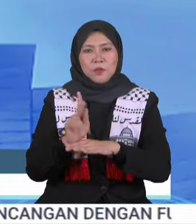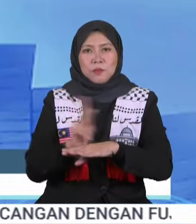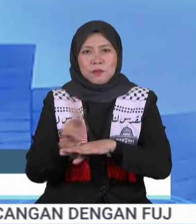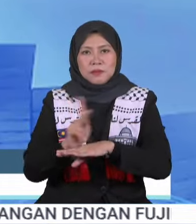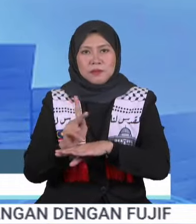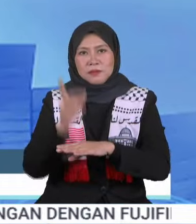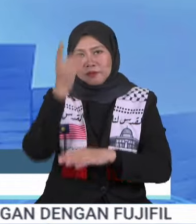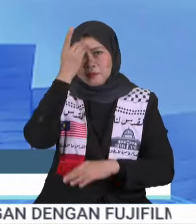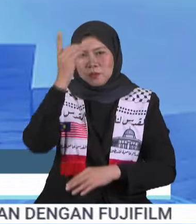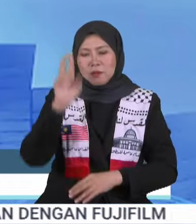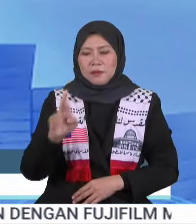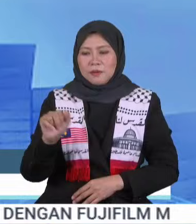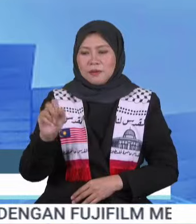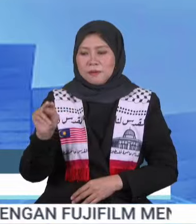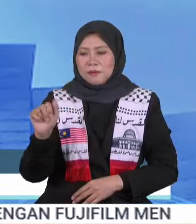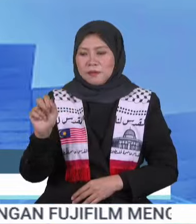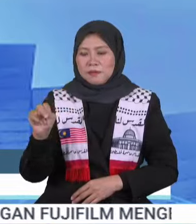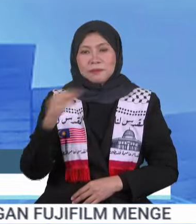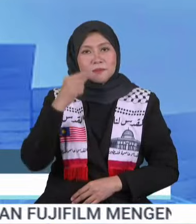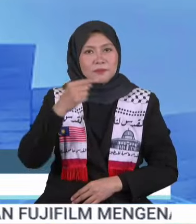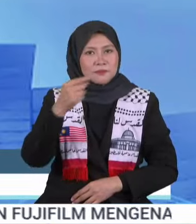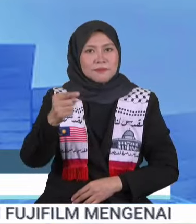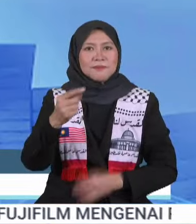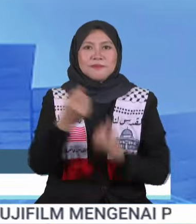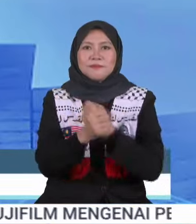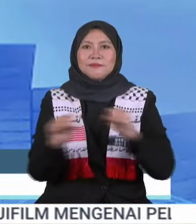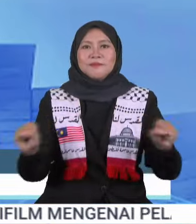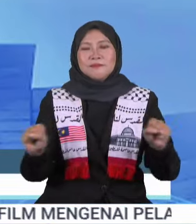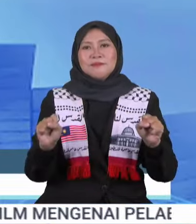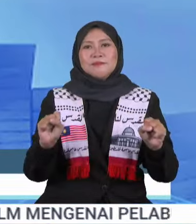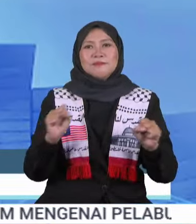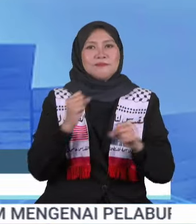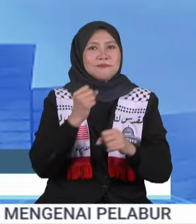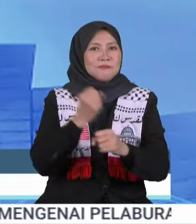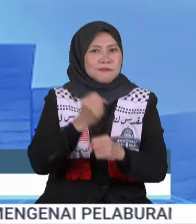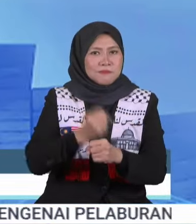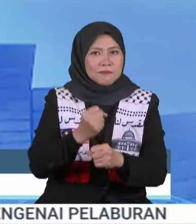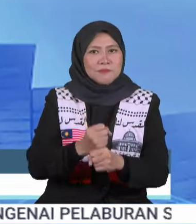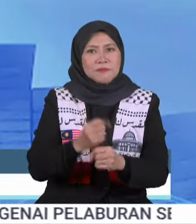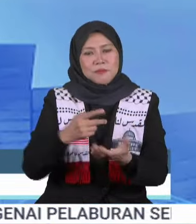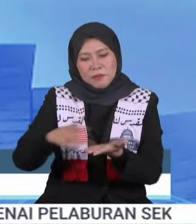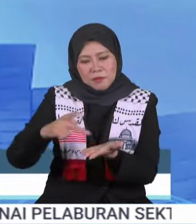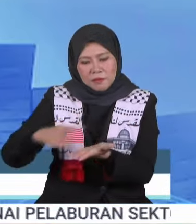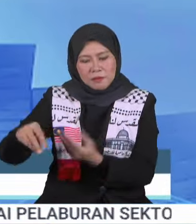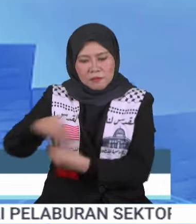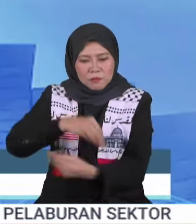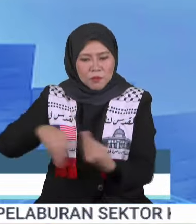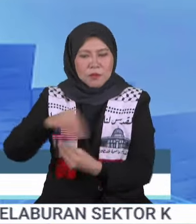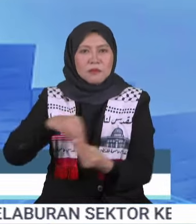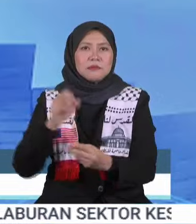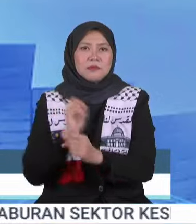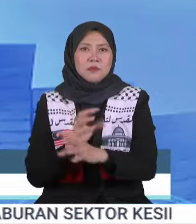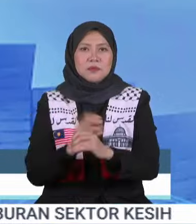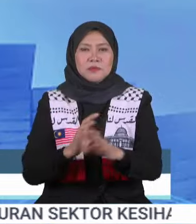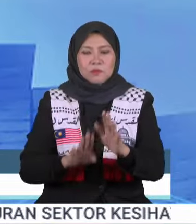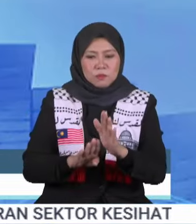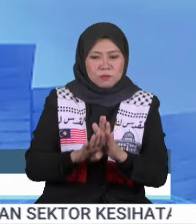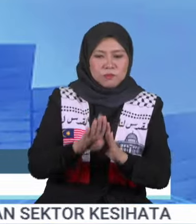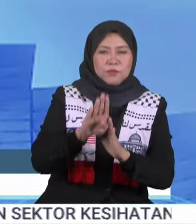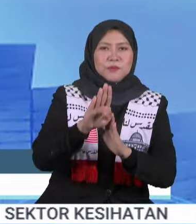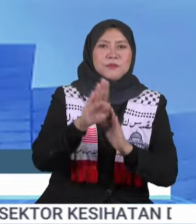Datuk Ramanan Ramakrishnan berkata ia sebagai penyediaan modal kerja dan perbelanjaan modal untuk membolehkan usahawan